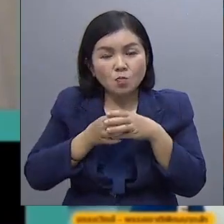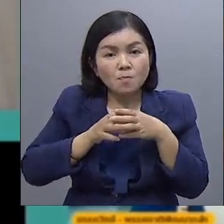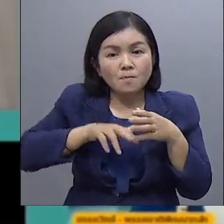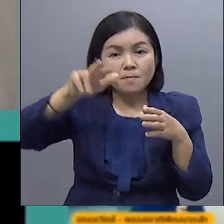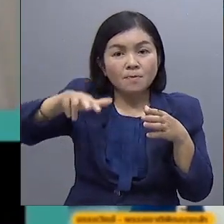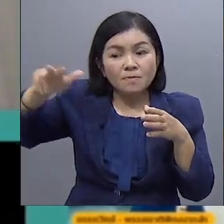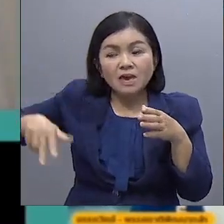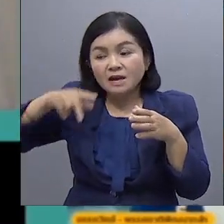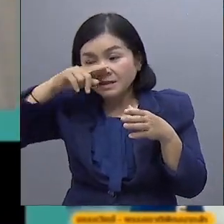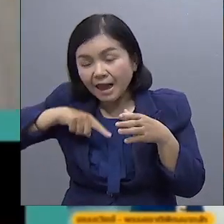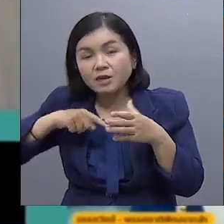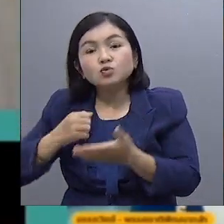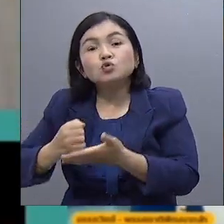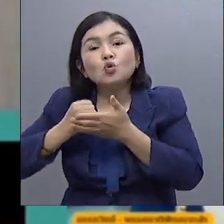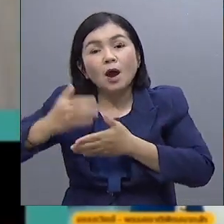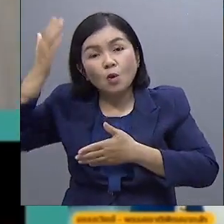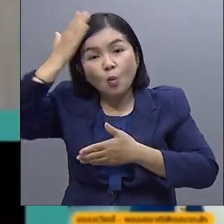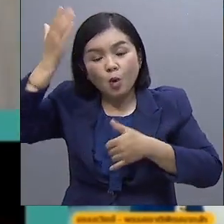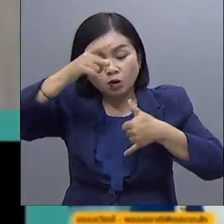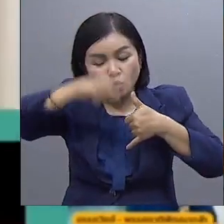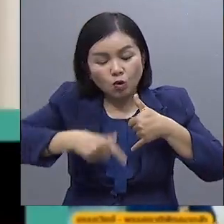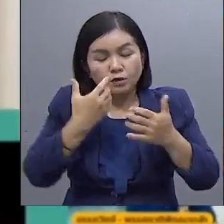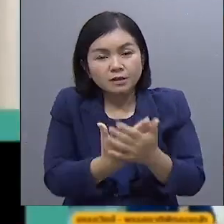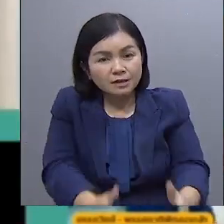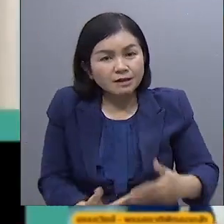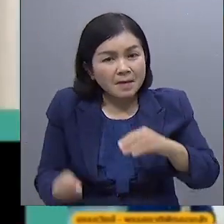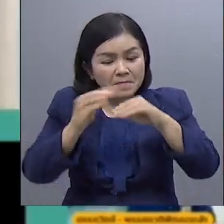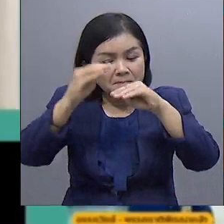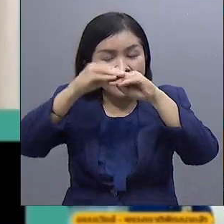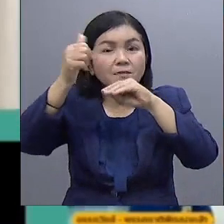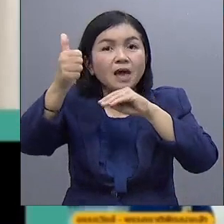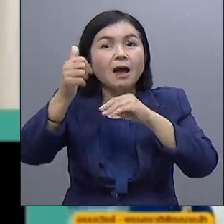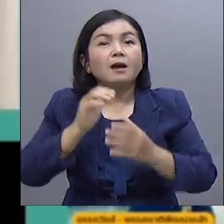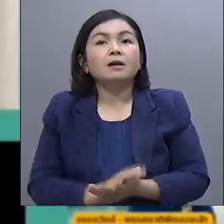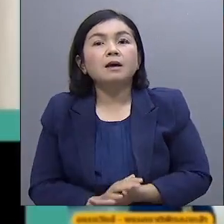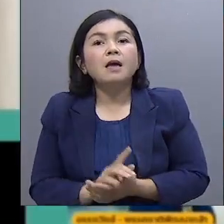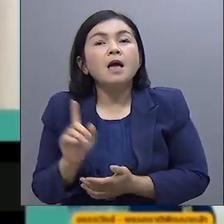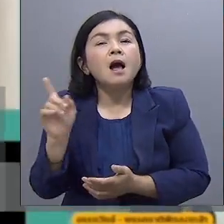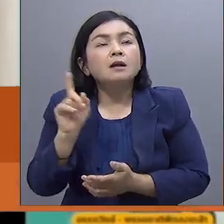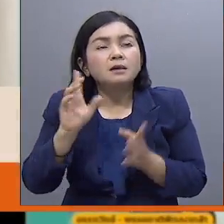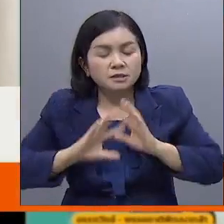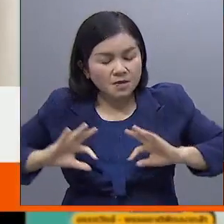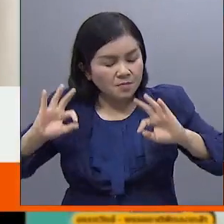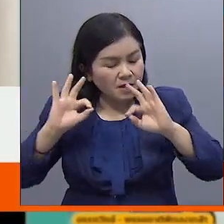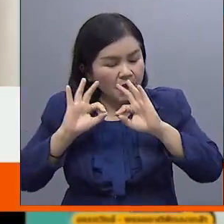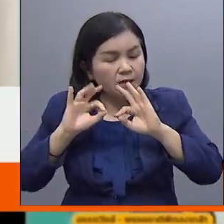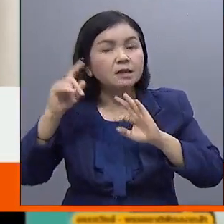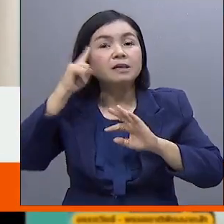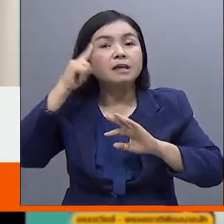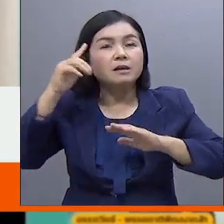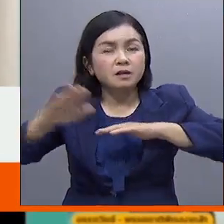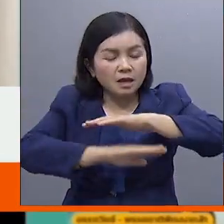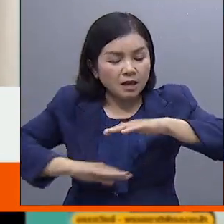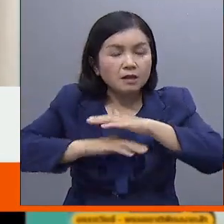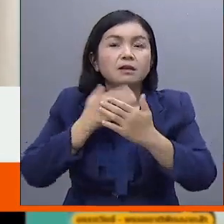จะสามารถทำให้ GDP นั้นโตเร็วกว่านะครับ ท่านต้องใช้ความรู้ทางการคลังหันมาใช้เรื่องของสินทรัพย์บ้